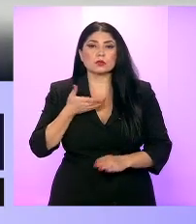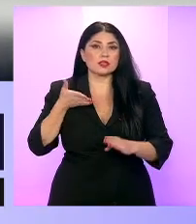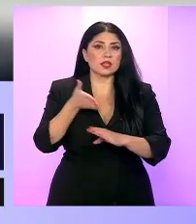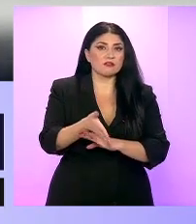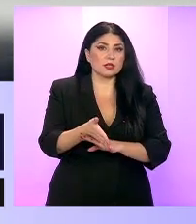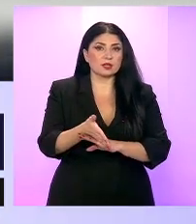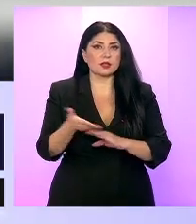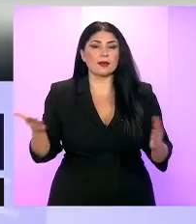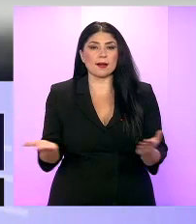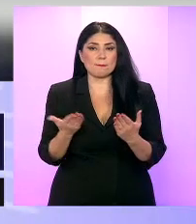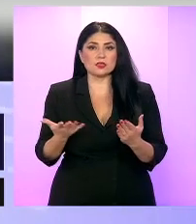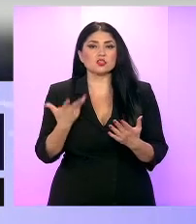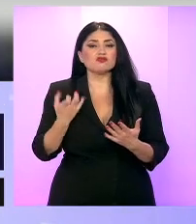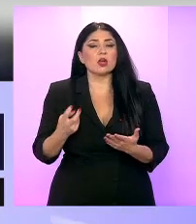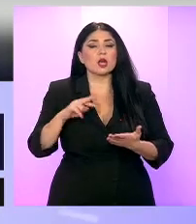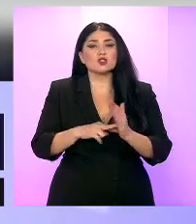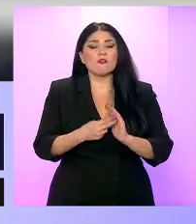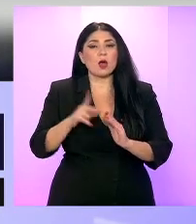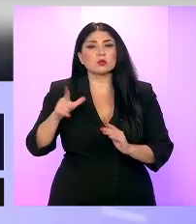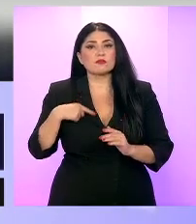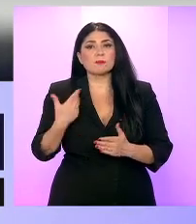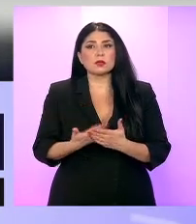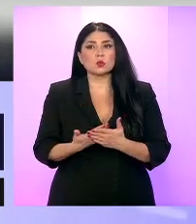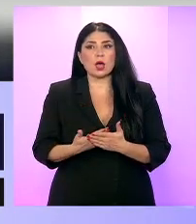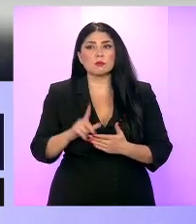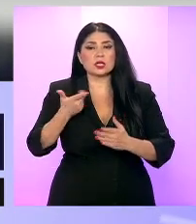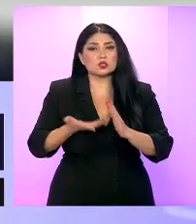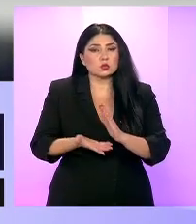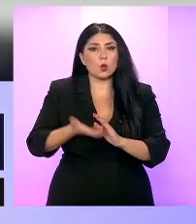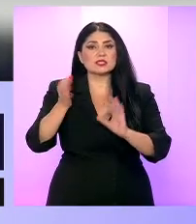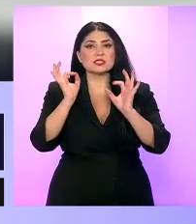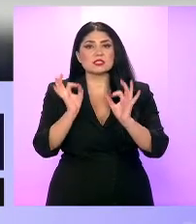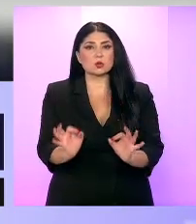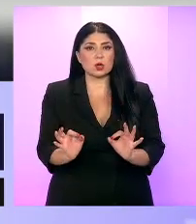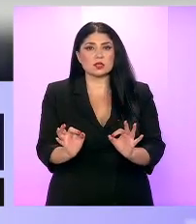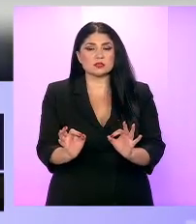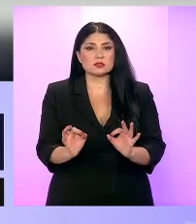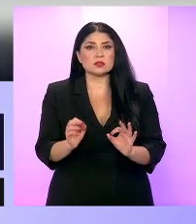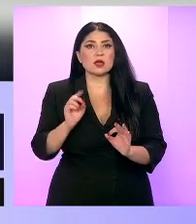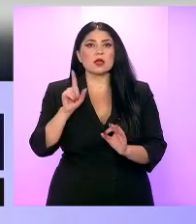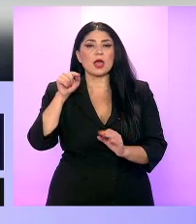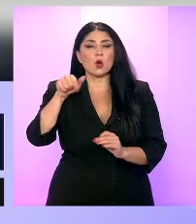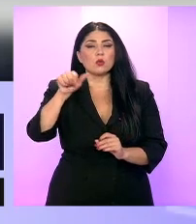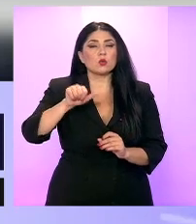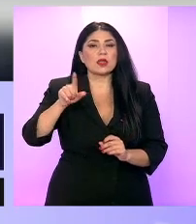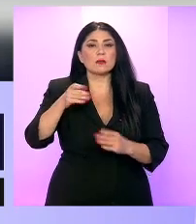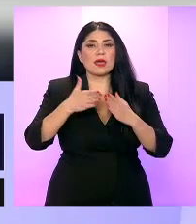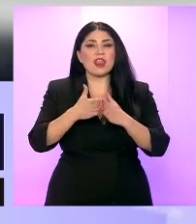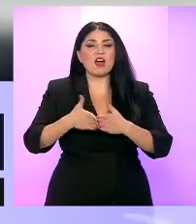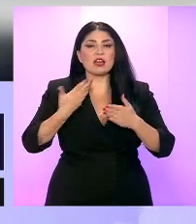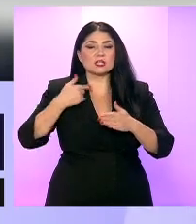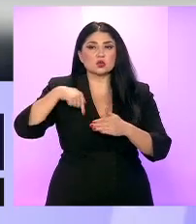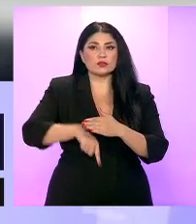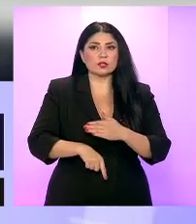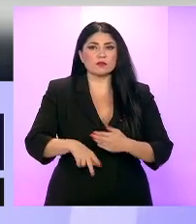interveni atât de repede. Ce soluție ar fi ca urea să poată fi scoasă în siguranță de pe nava scufundată? Este